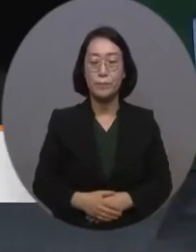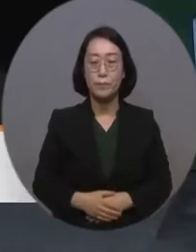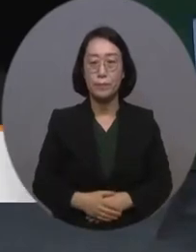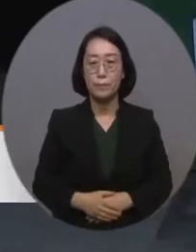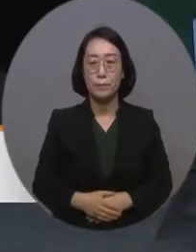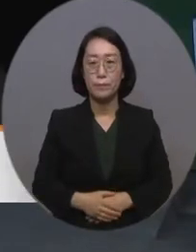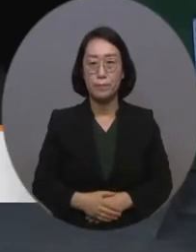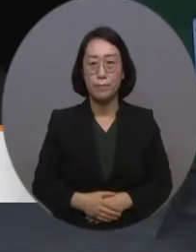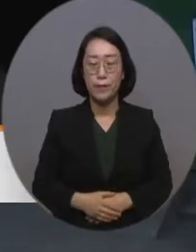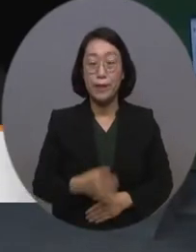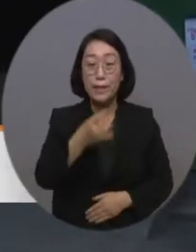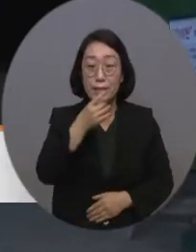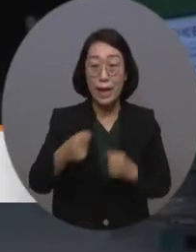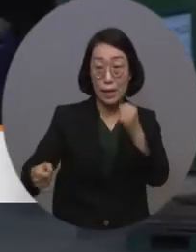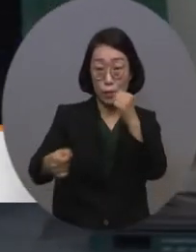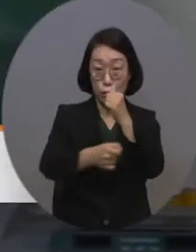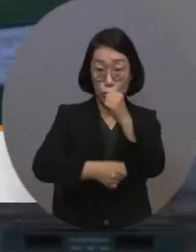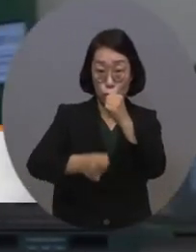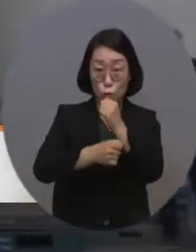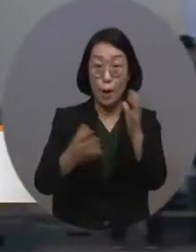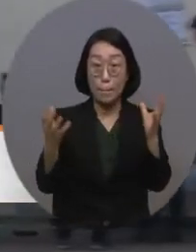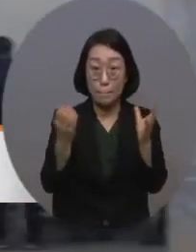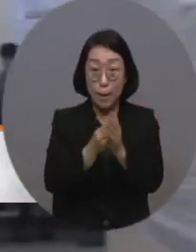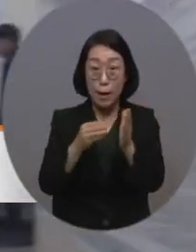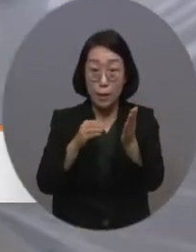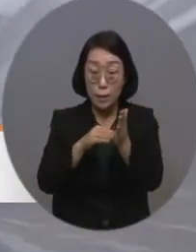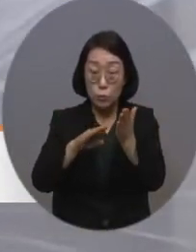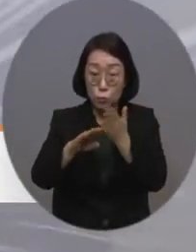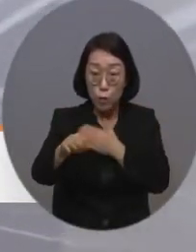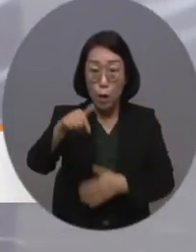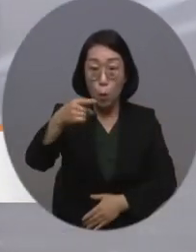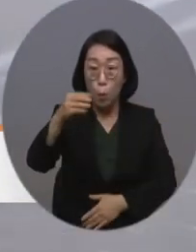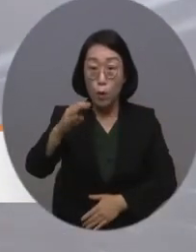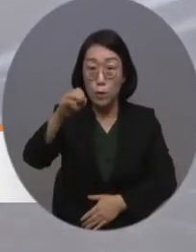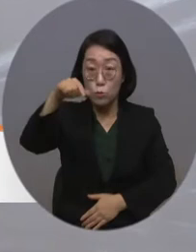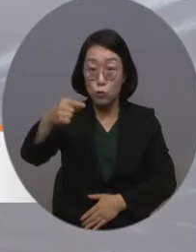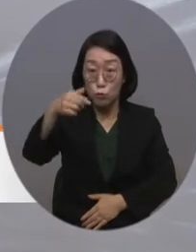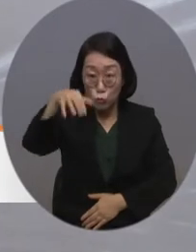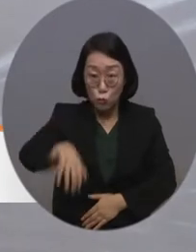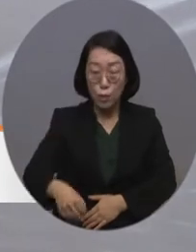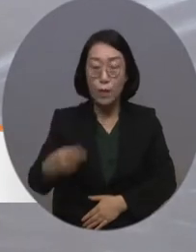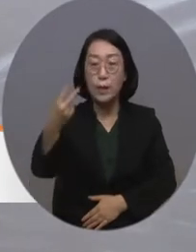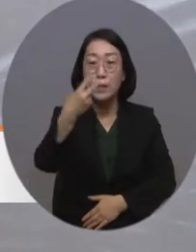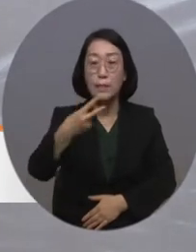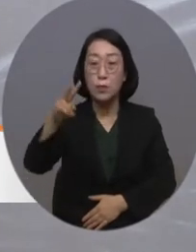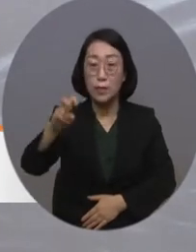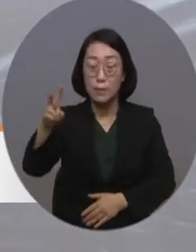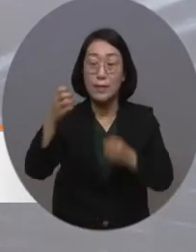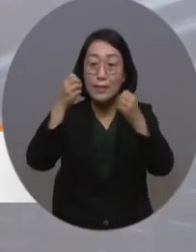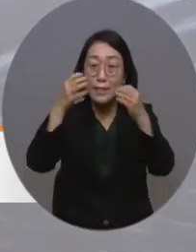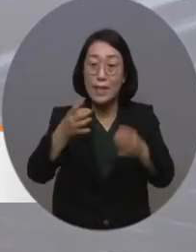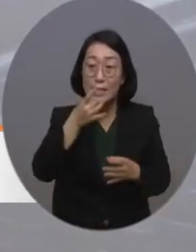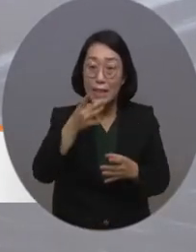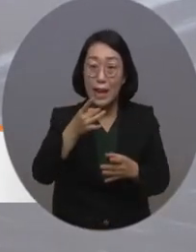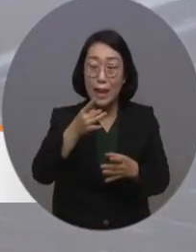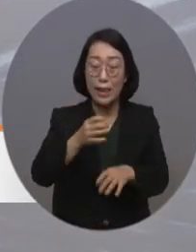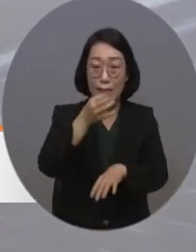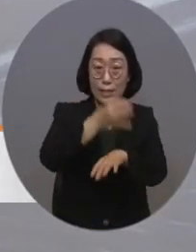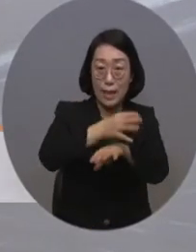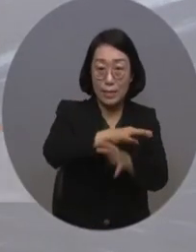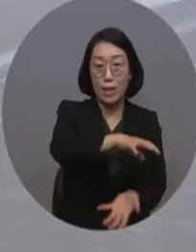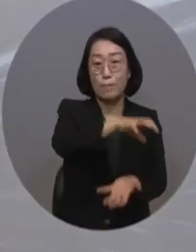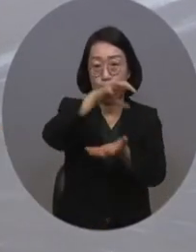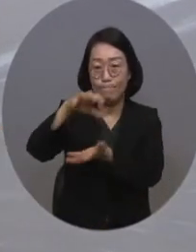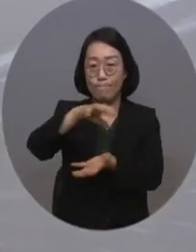가을 들녘에 벼 수확기가 마무리 됨에 따라 고흥군은 2022년산 공공비축 미국 포대벽